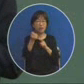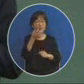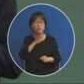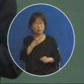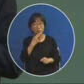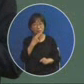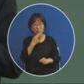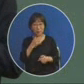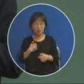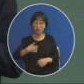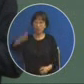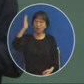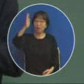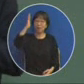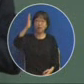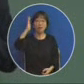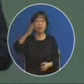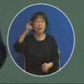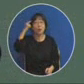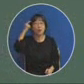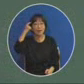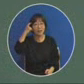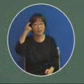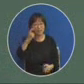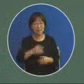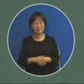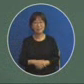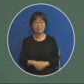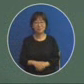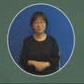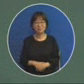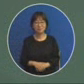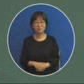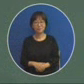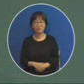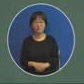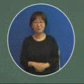왜 이 말을 하냐? Why am I speaking such things then? 하나님의 백성이